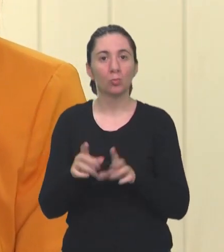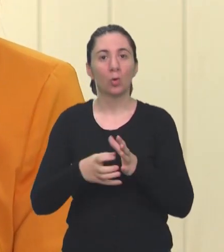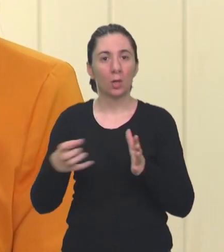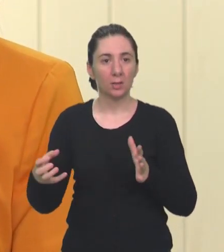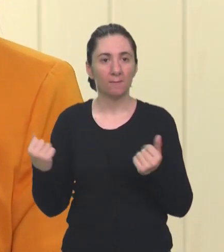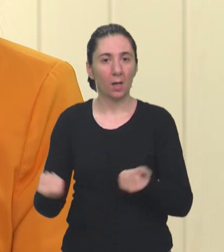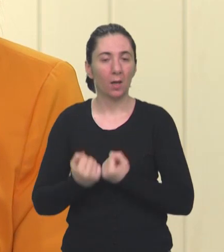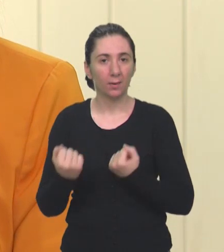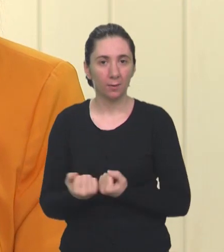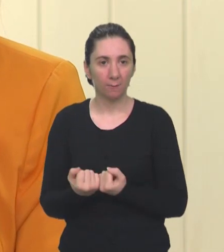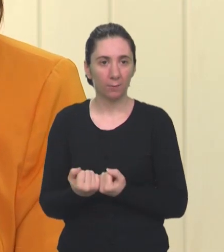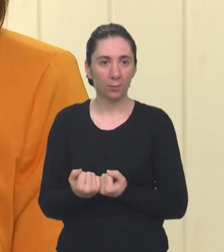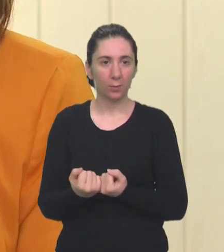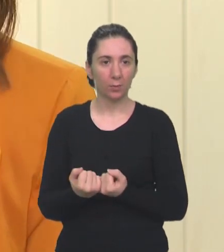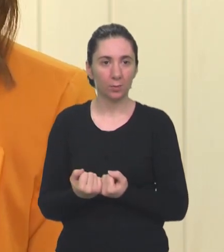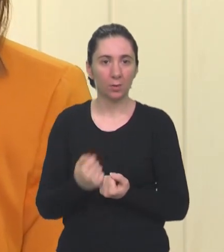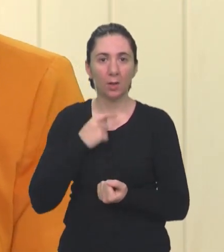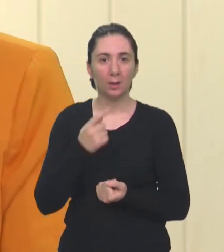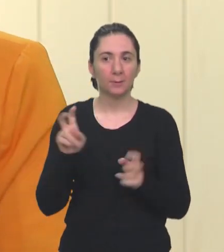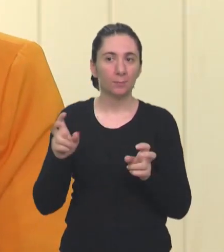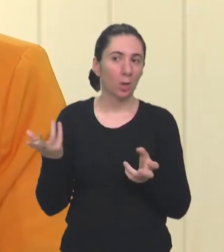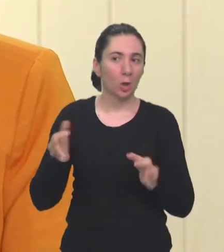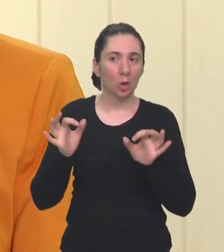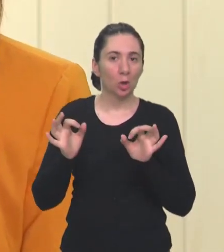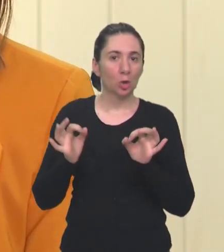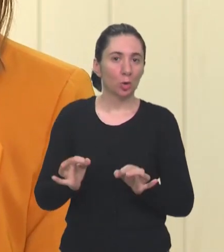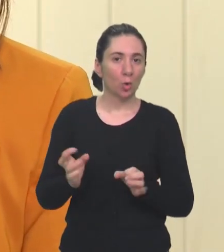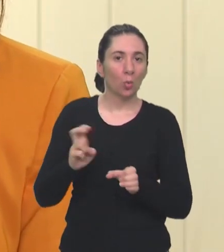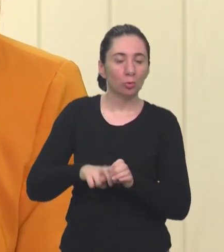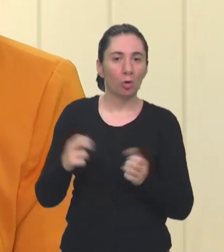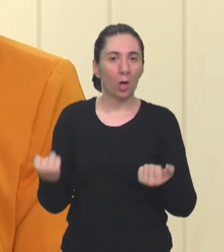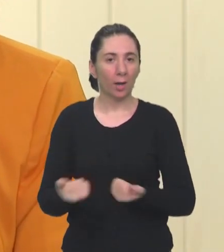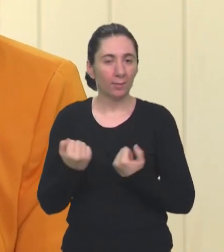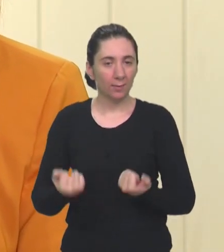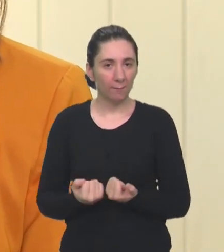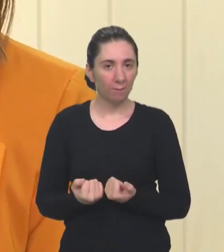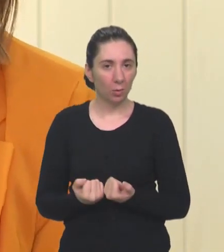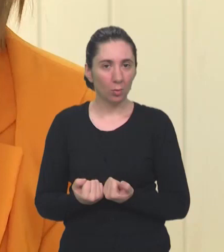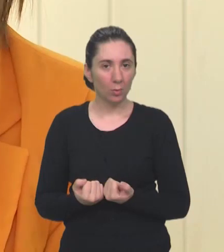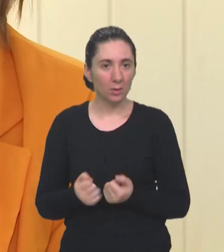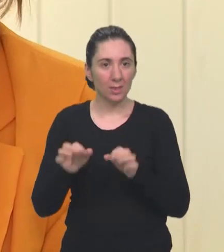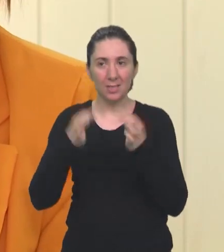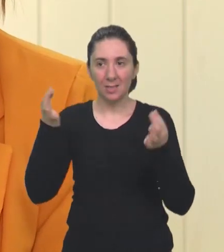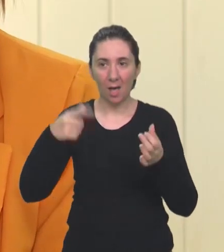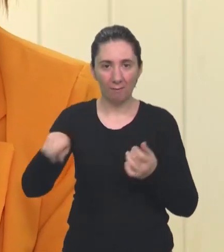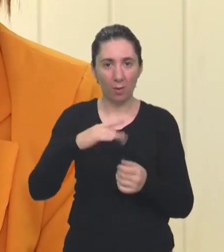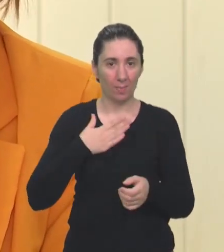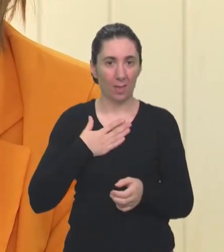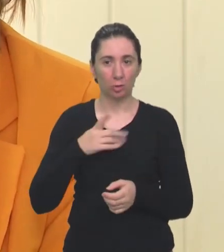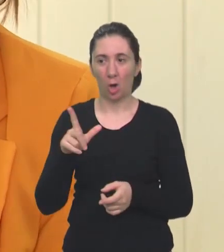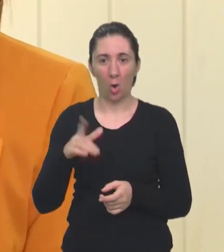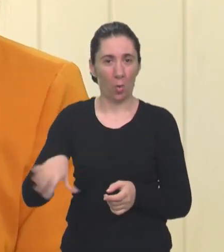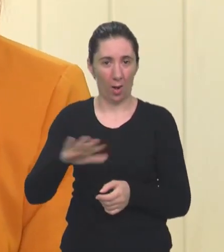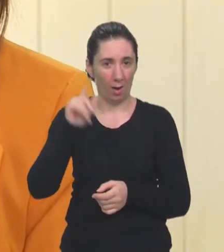sa aktivnostima, recimo to socijalizacije, odnosno uključivanje u aktivnosti javnosti, znači naše lokalne